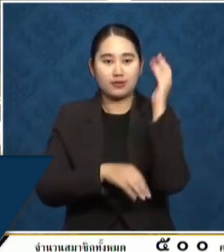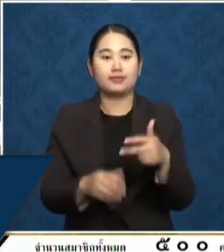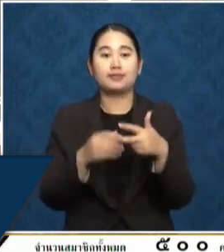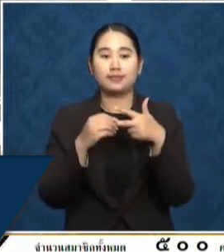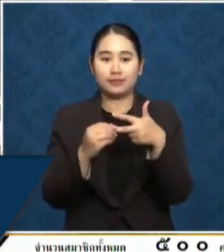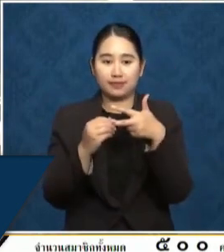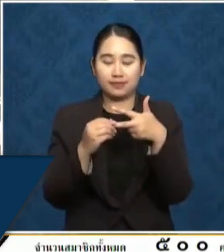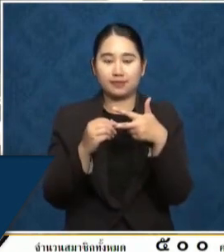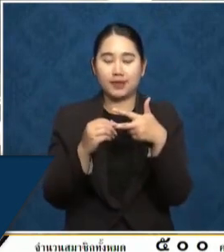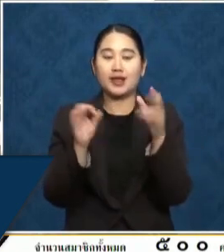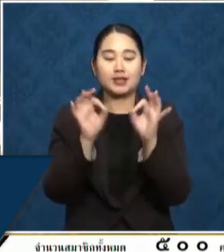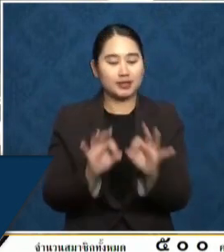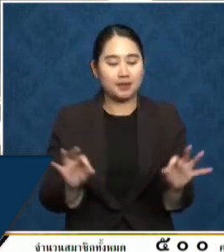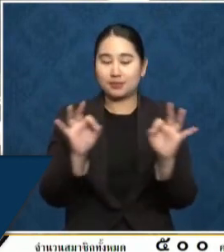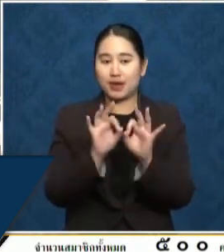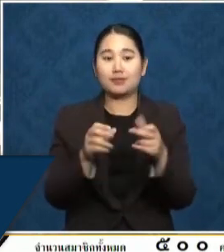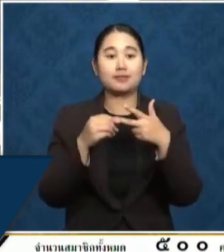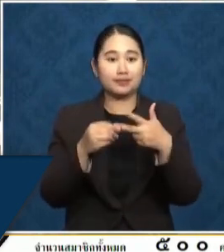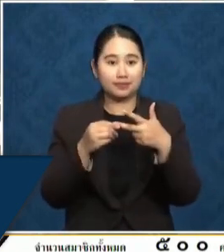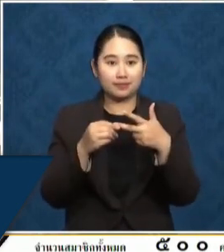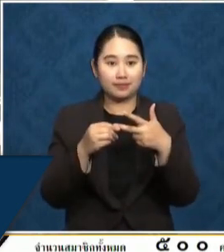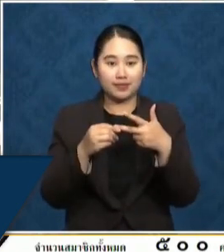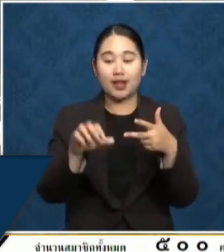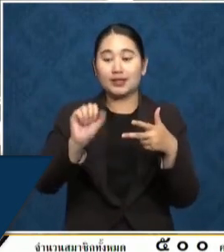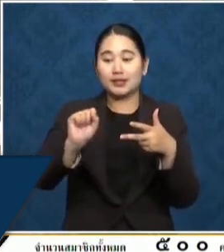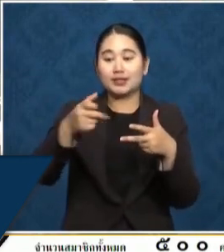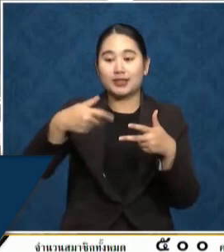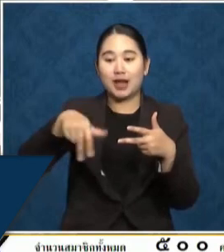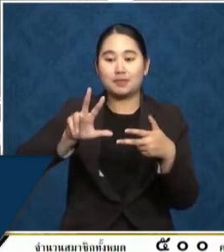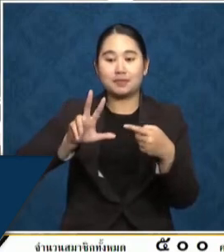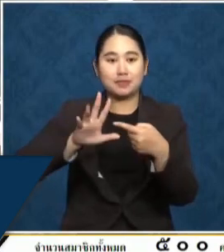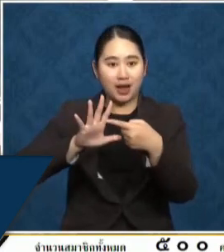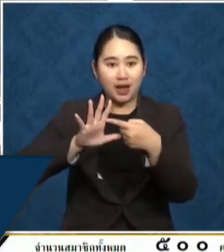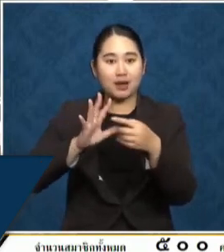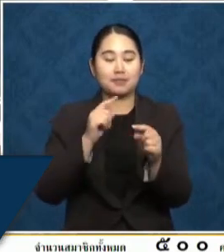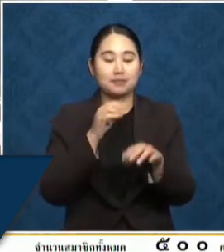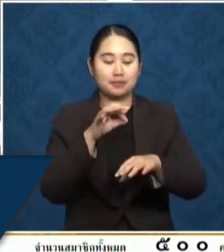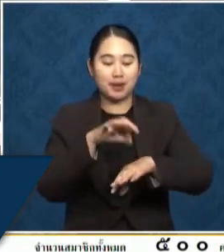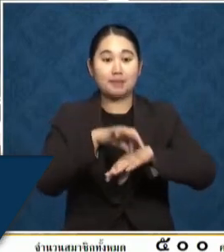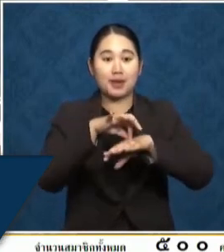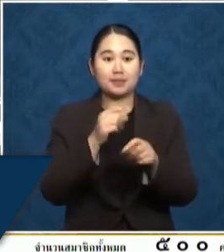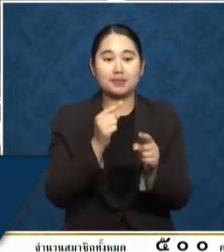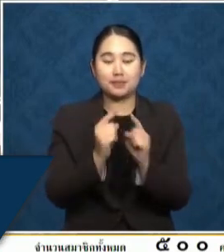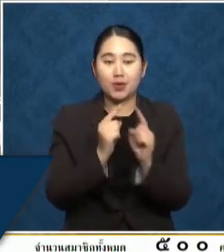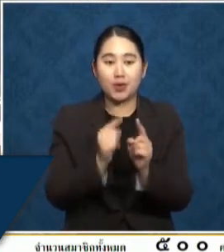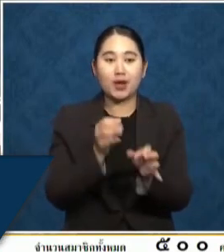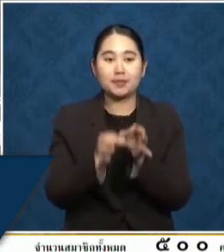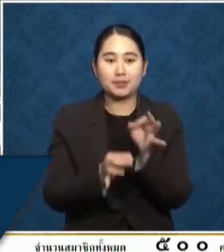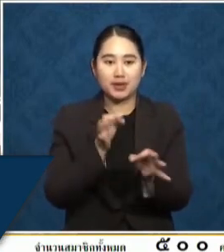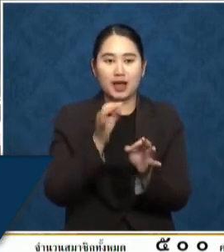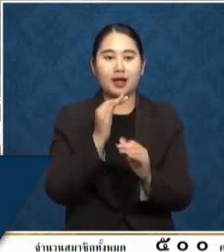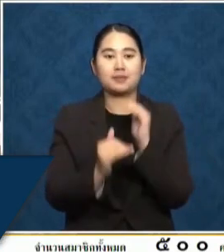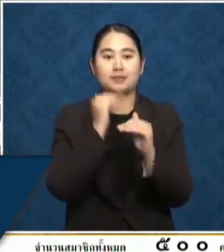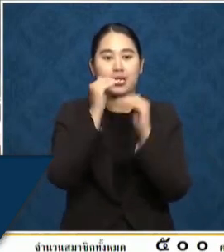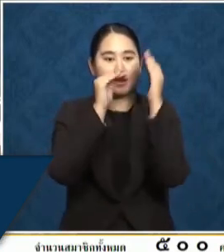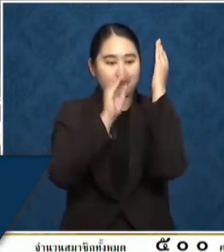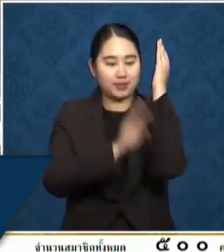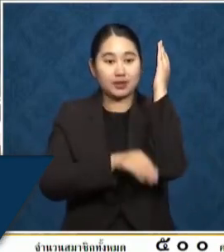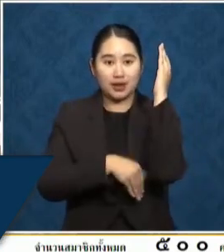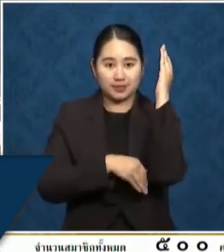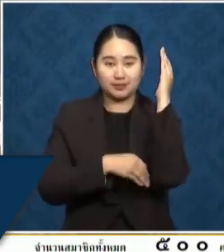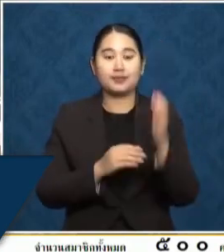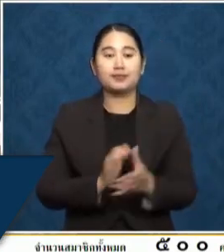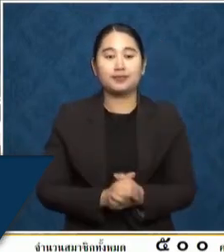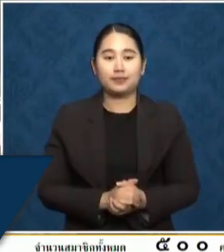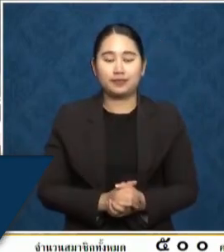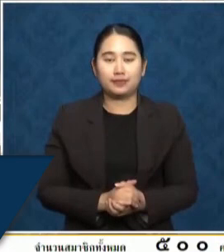และองคปรากอบที่สำคญปาการที่ 3ก็คือส approximate ที่ปรึกสาการบริหาระการพัฒนาจัหวดใช้แดนภาคْต